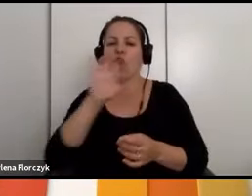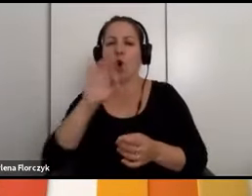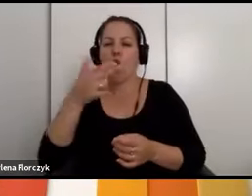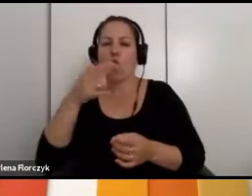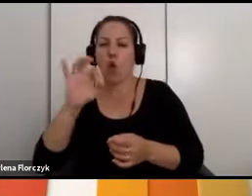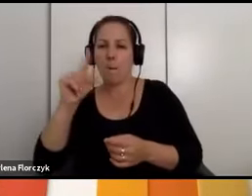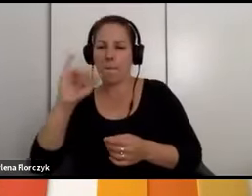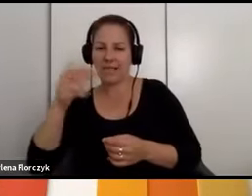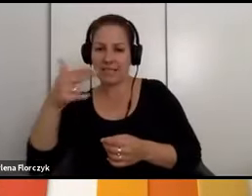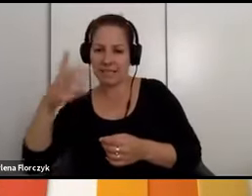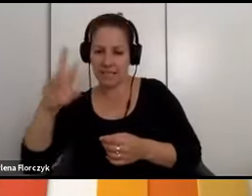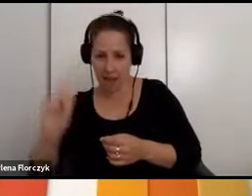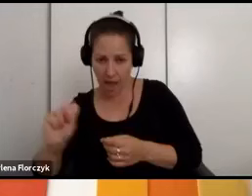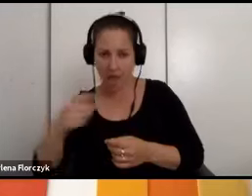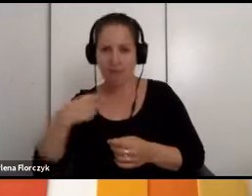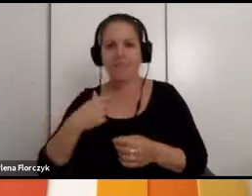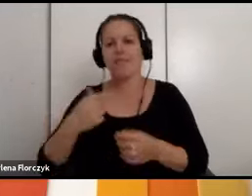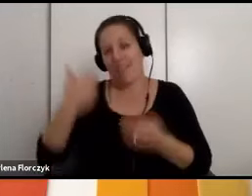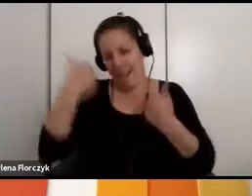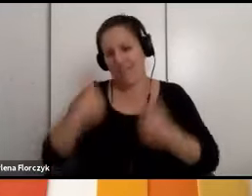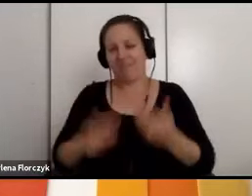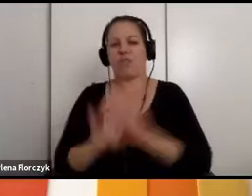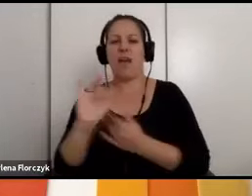to oczywiście występowałam jako Maria Konopnicka.